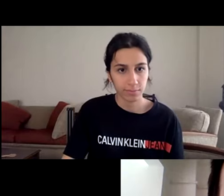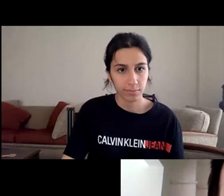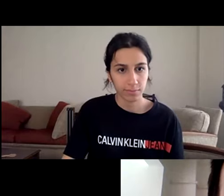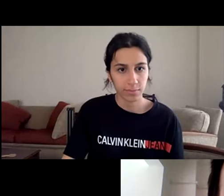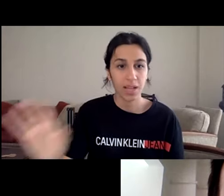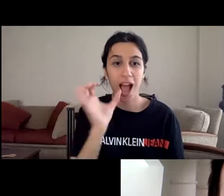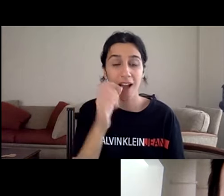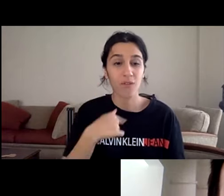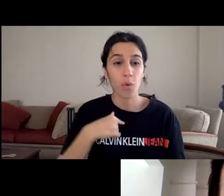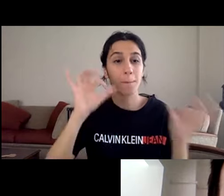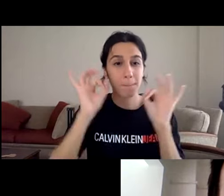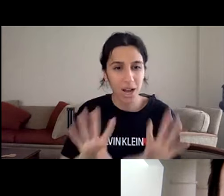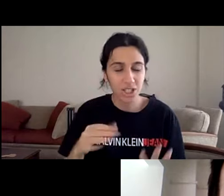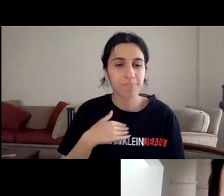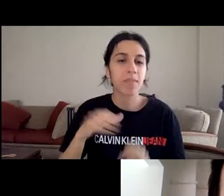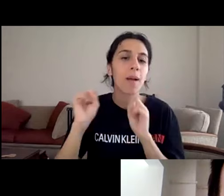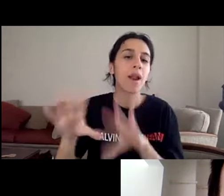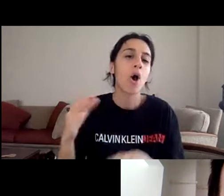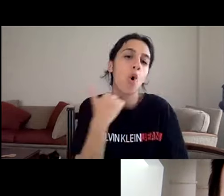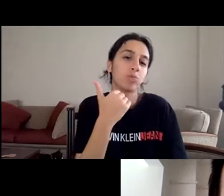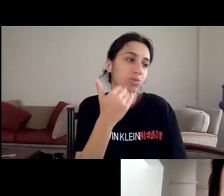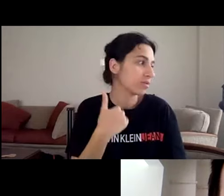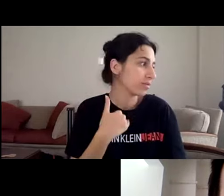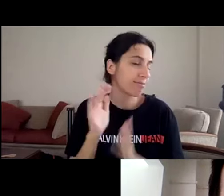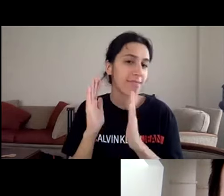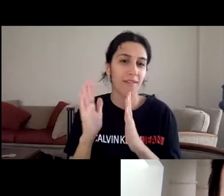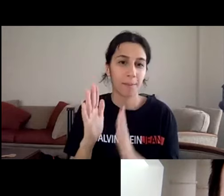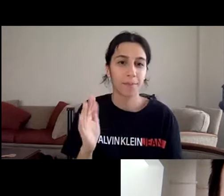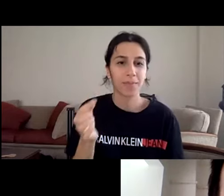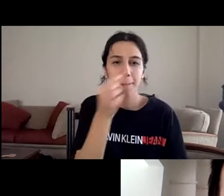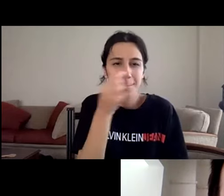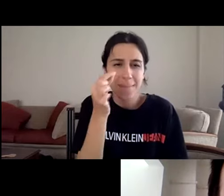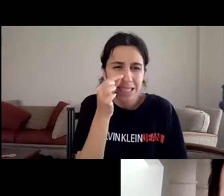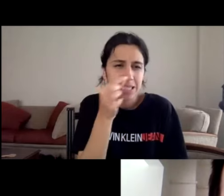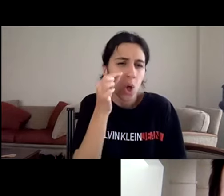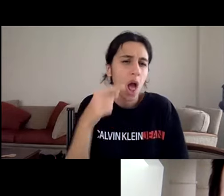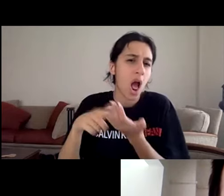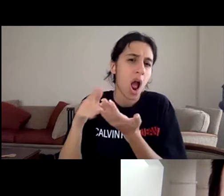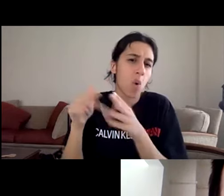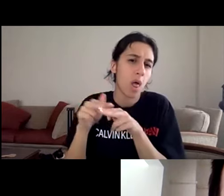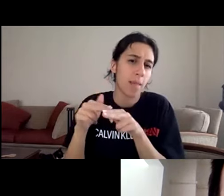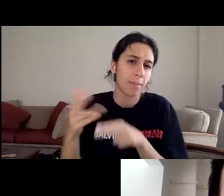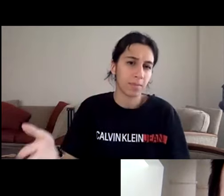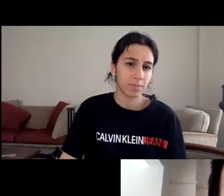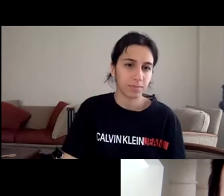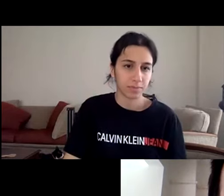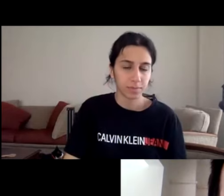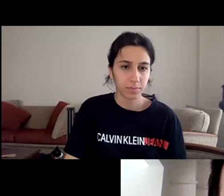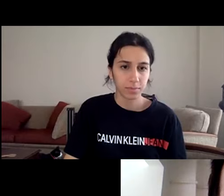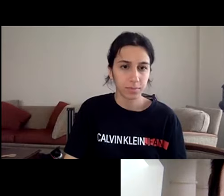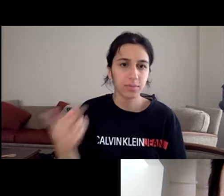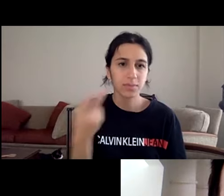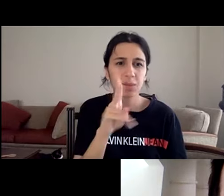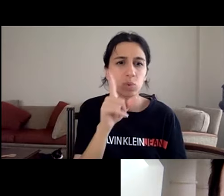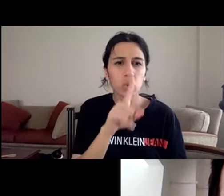iPhone'da başladım. Vazgeçemiyorum yani. Çok basit, çok pratik ve hakikaten evet, oldukça iyiler. 2017'de